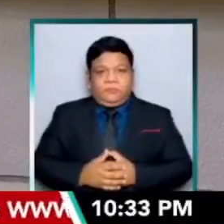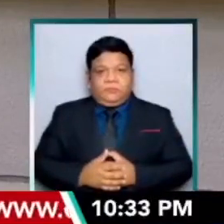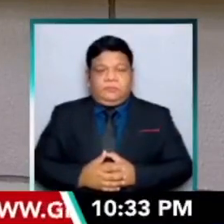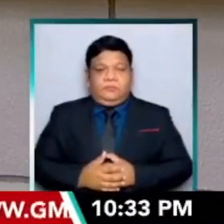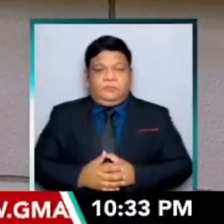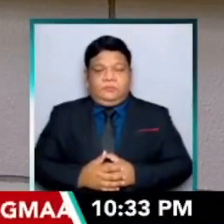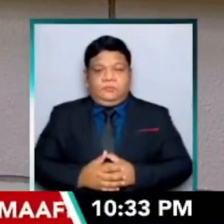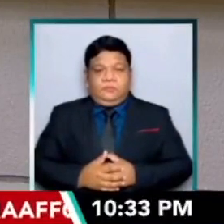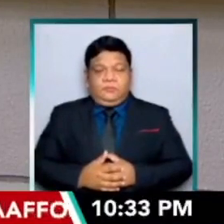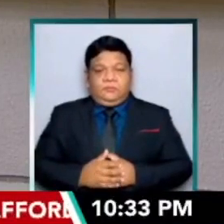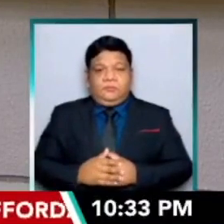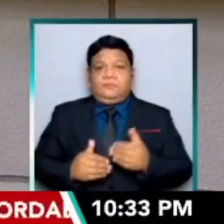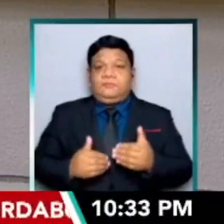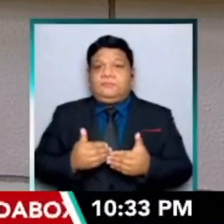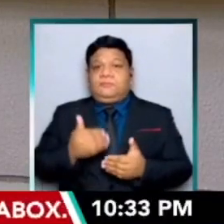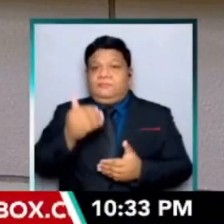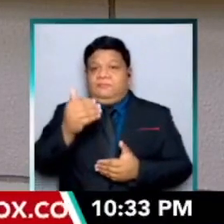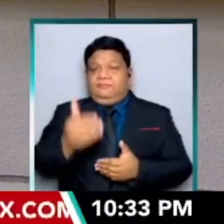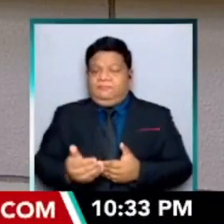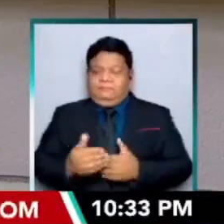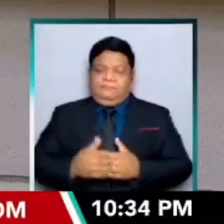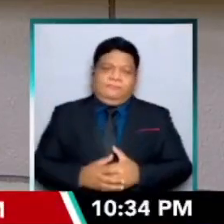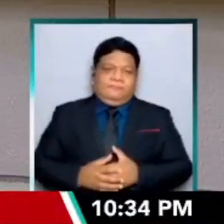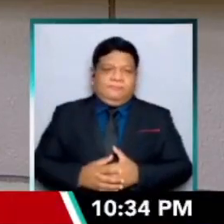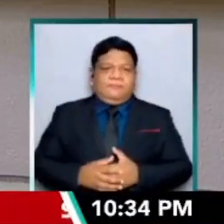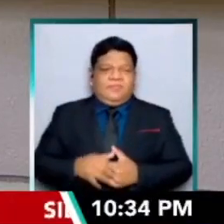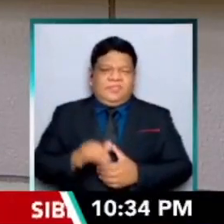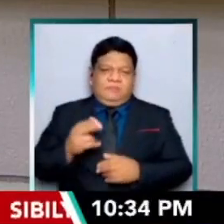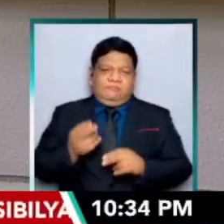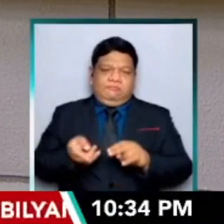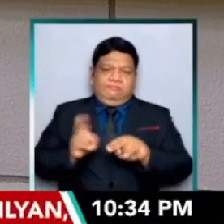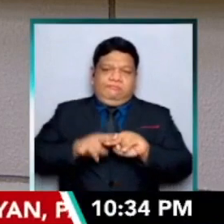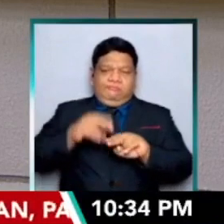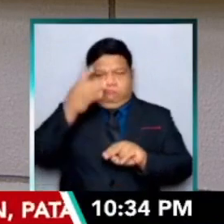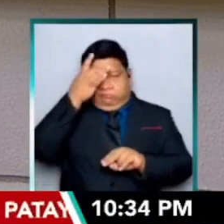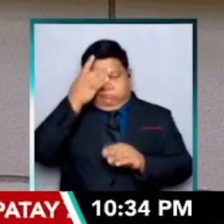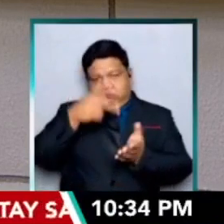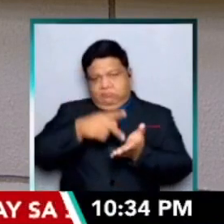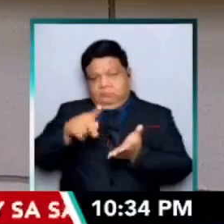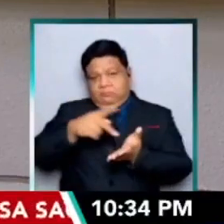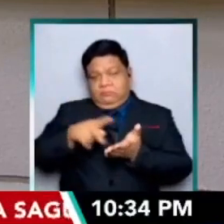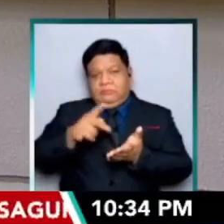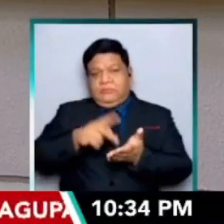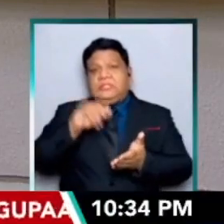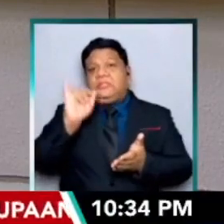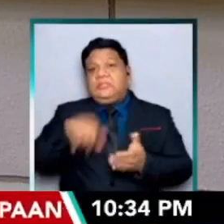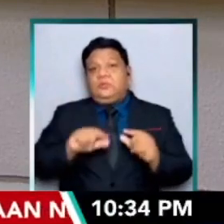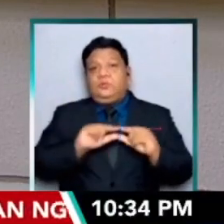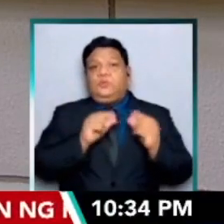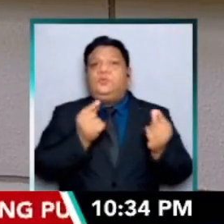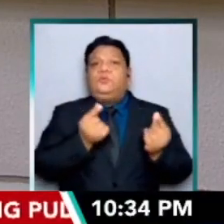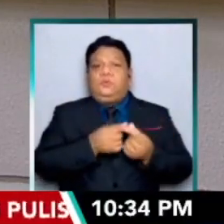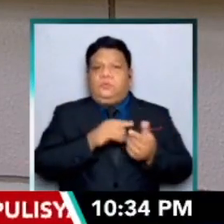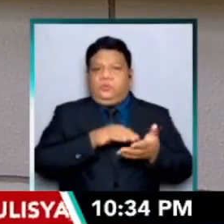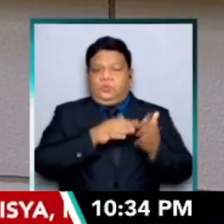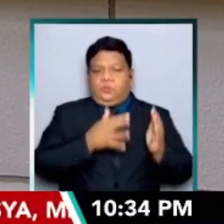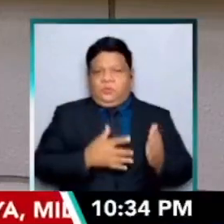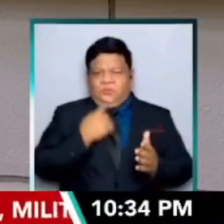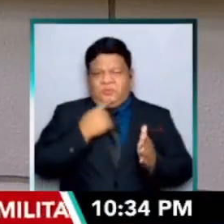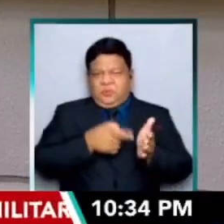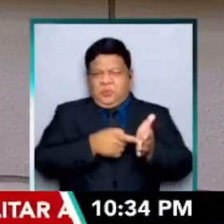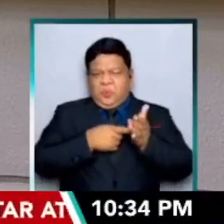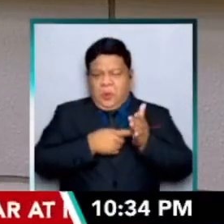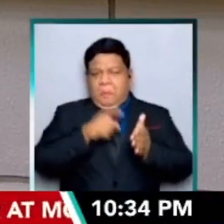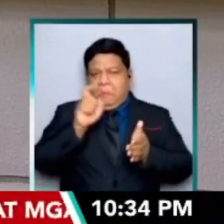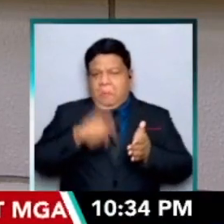Dagdag gastos, yan ang tingin ng isang grupo ng mga estudyante sa requirement na dapat rehistrado sa PhilHealth o may